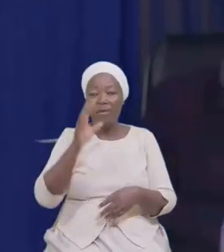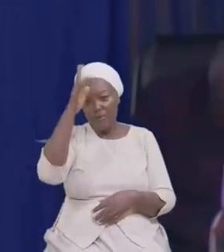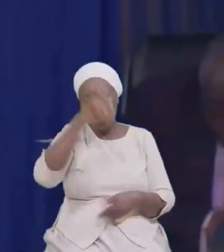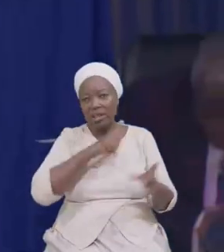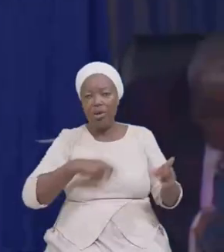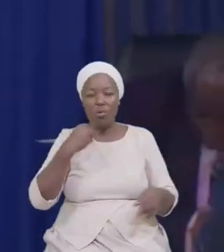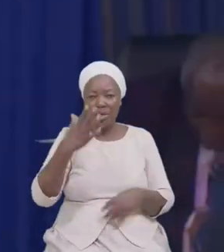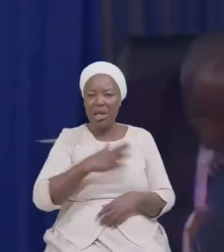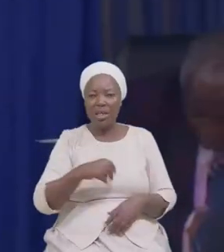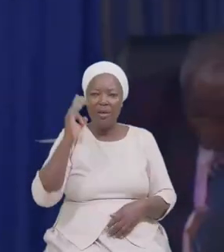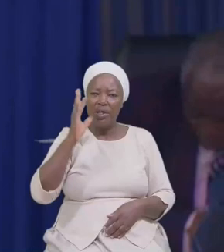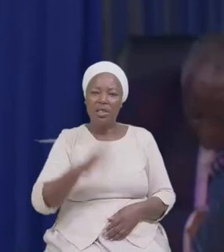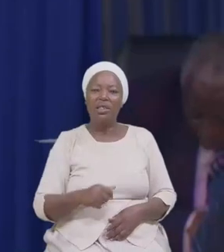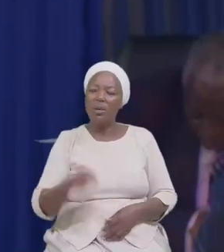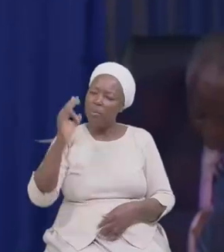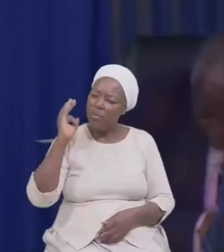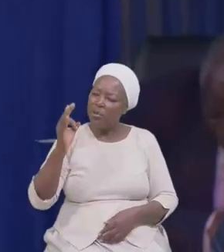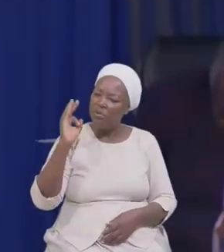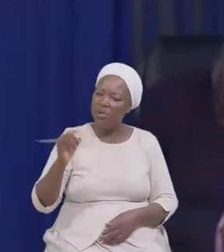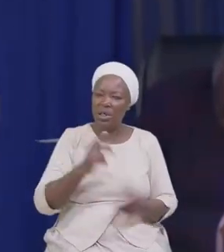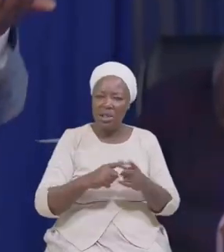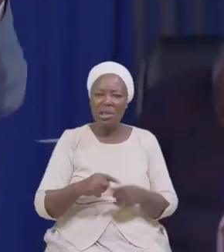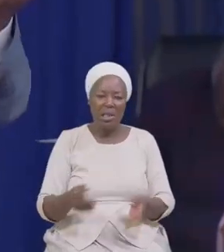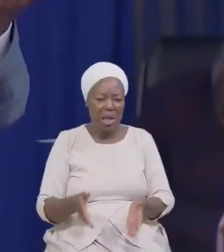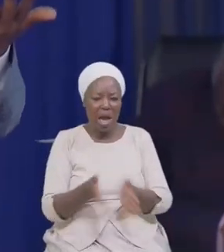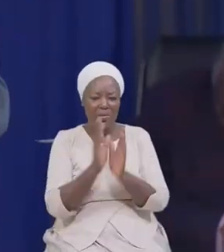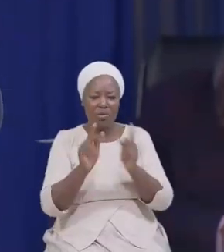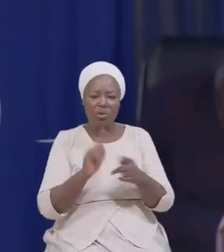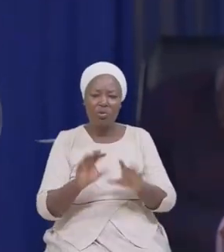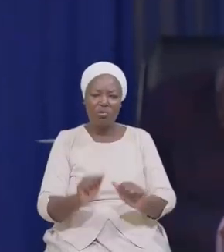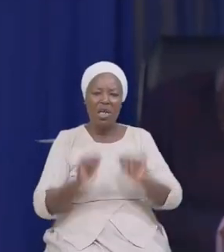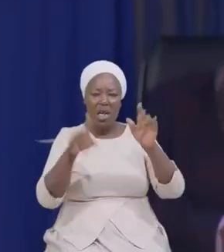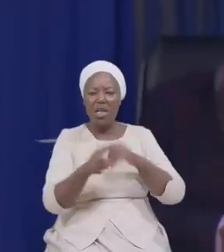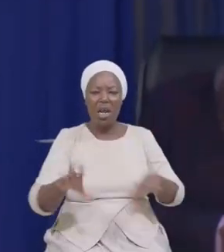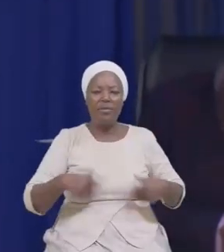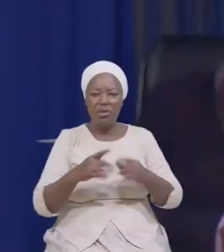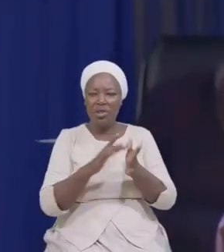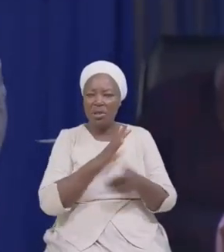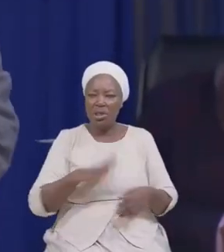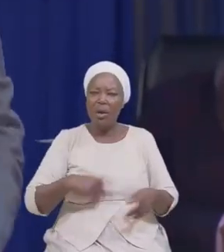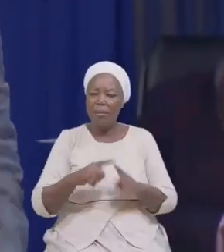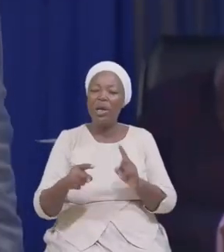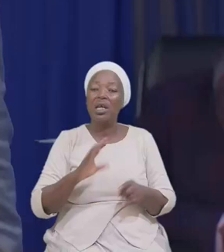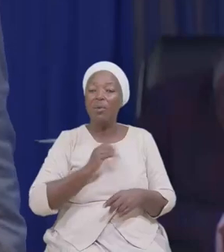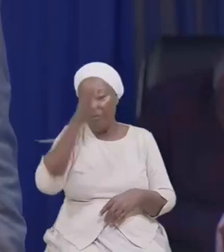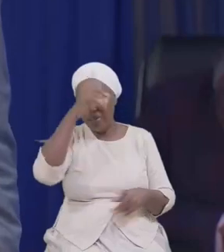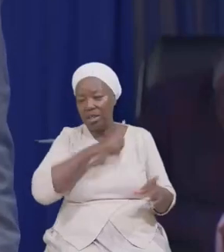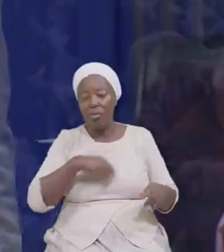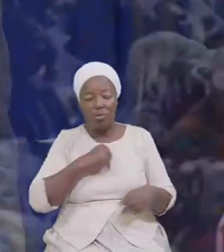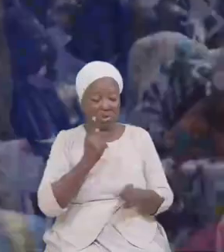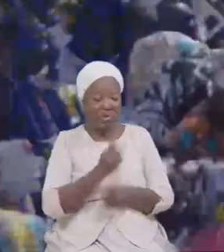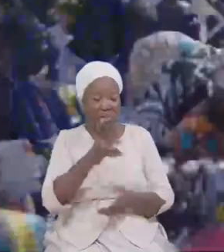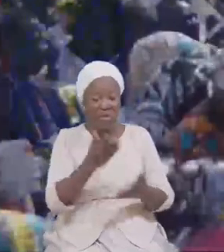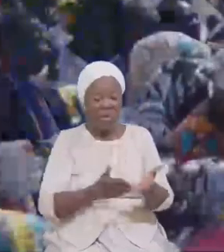prêché. Il a lancé l'appel. Et moi, j'étais simplement assis là pour participer à la réunion, pour t'asseoir comme